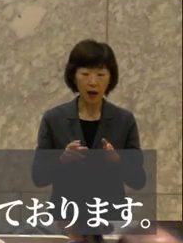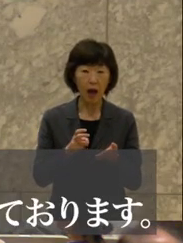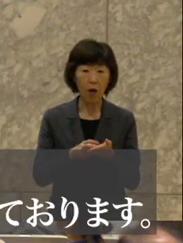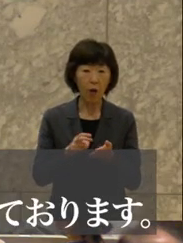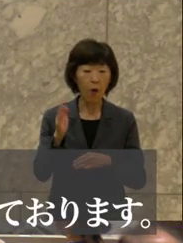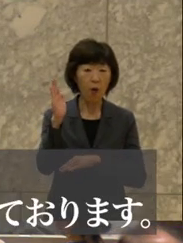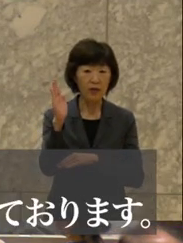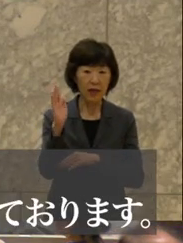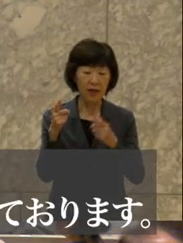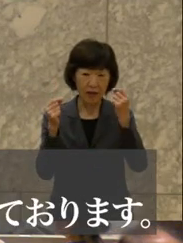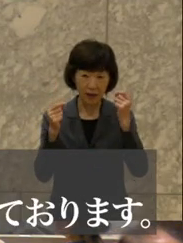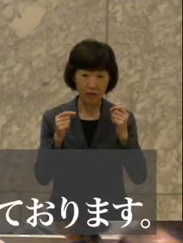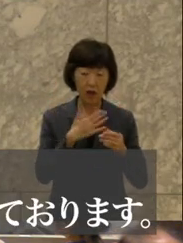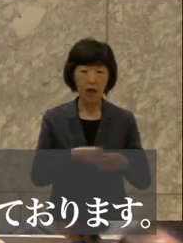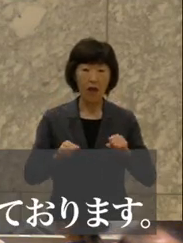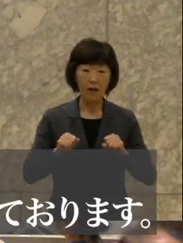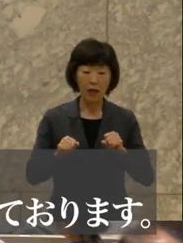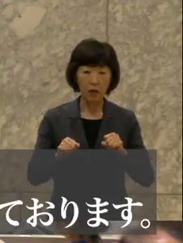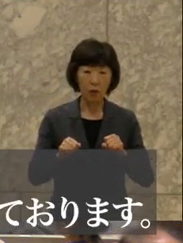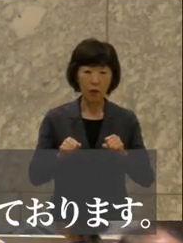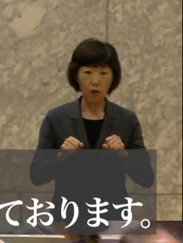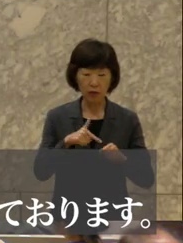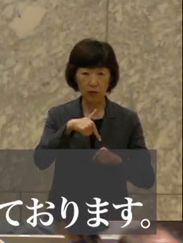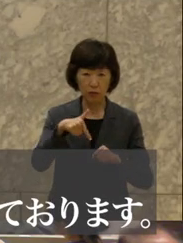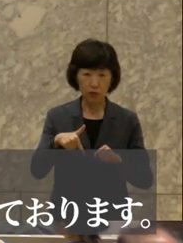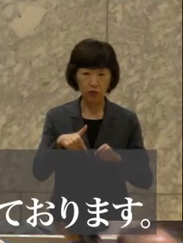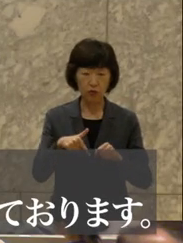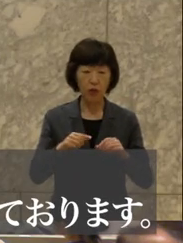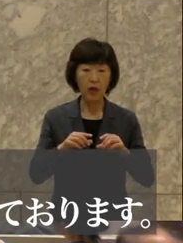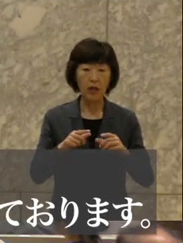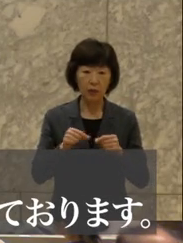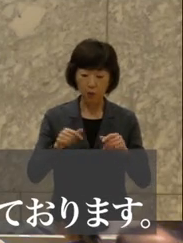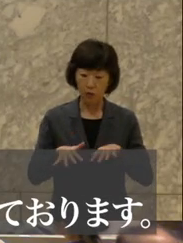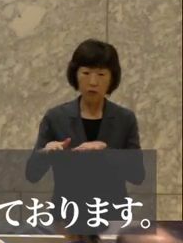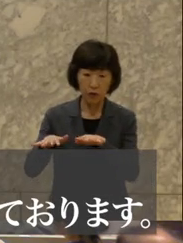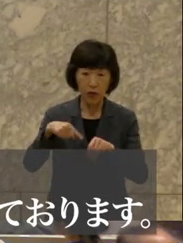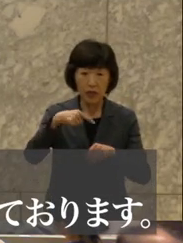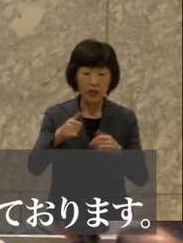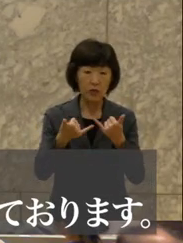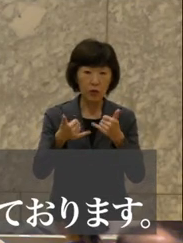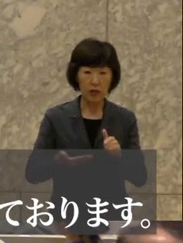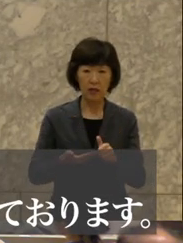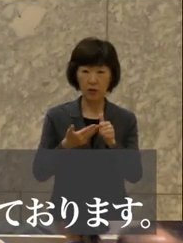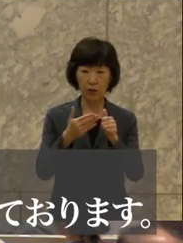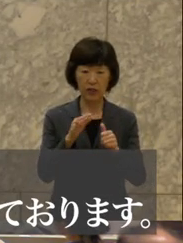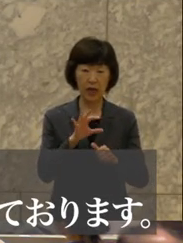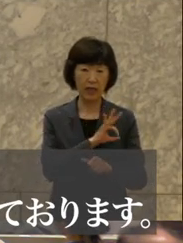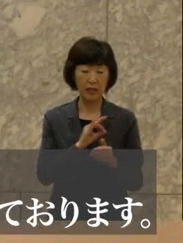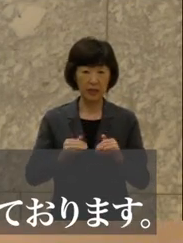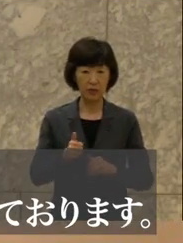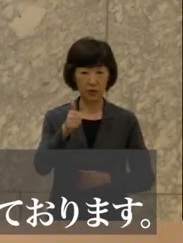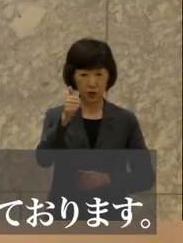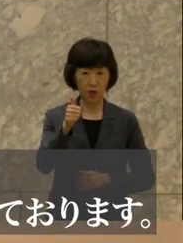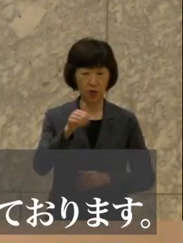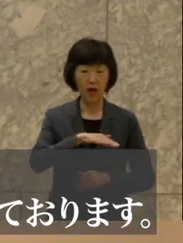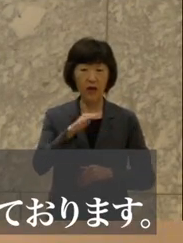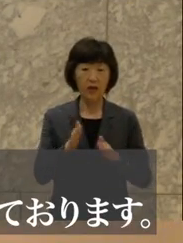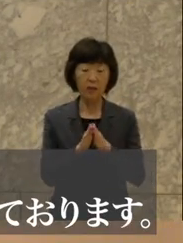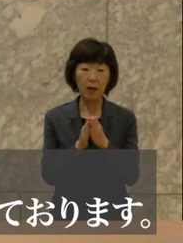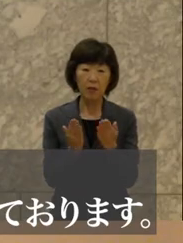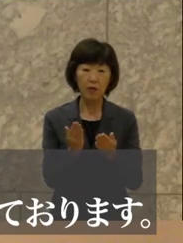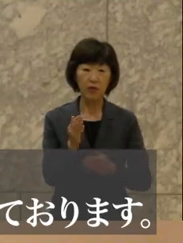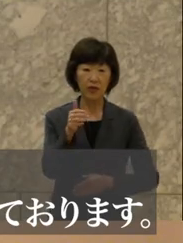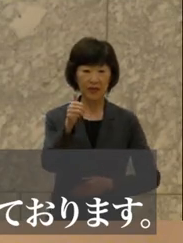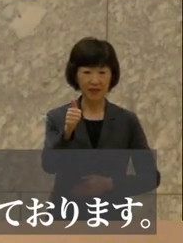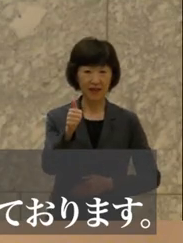スポーツ健康学部教授で日本陸上競技連盟指導者養成委員長である山本浩司先生